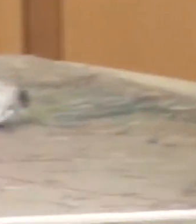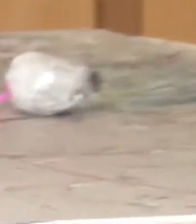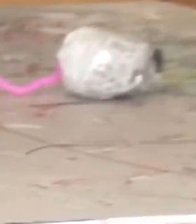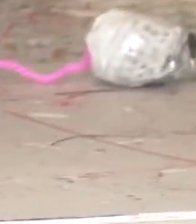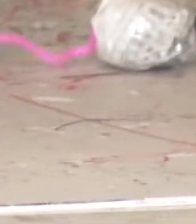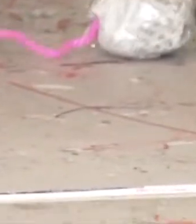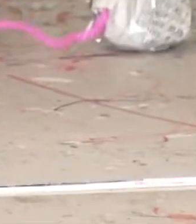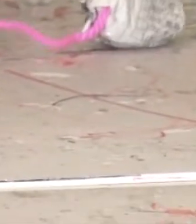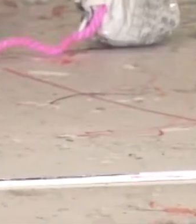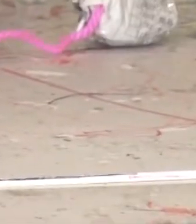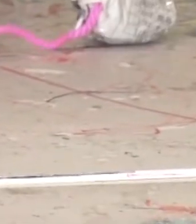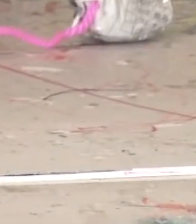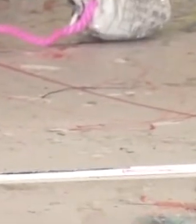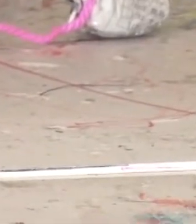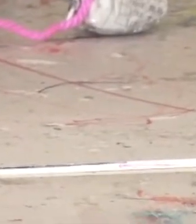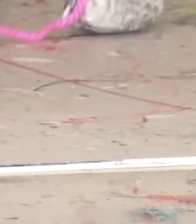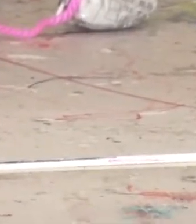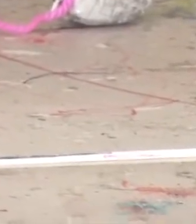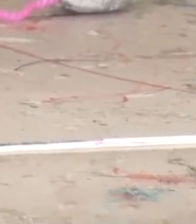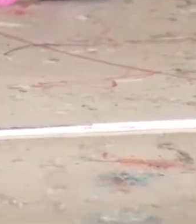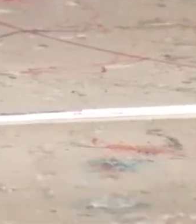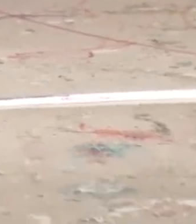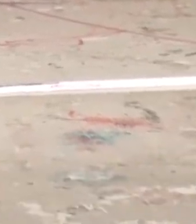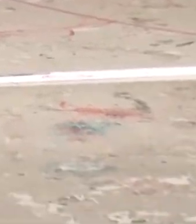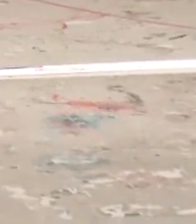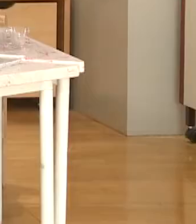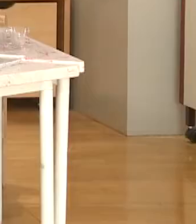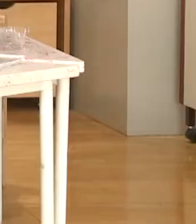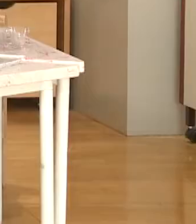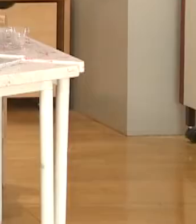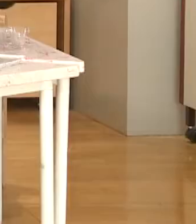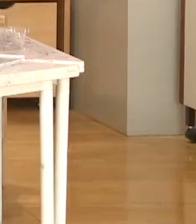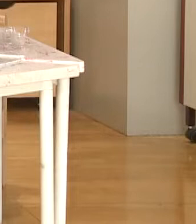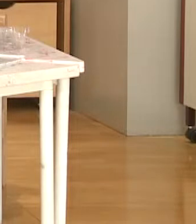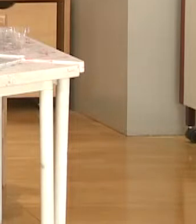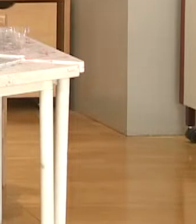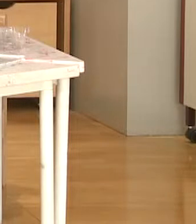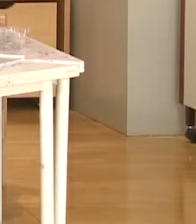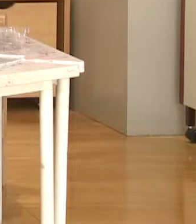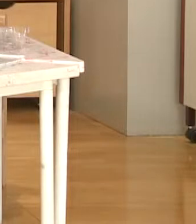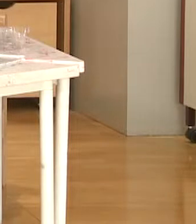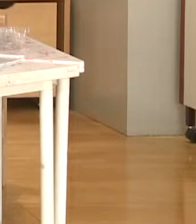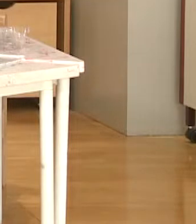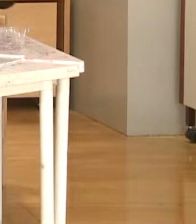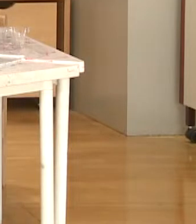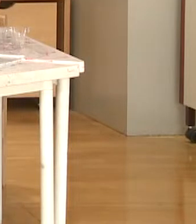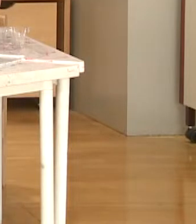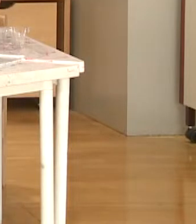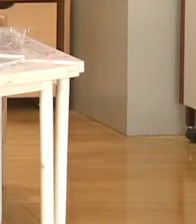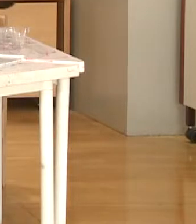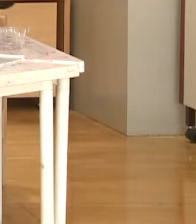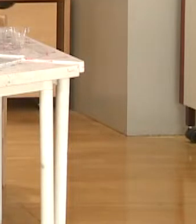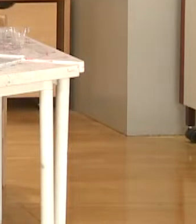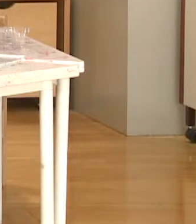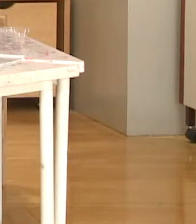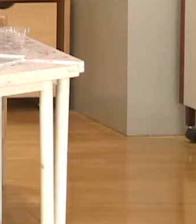そして先ほど玉を作った毛糸を棒の先に結び、テープでしっかり固定します